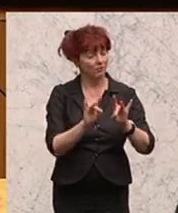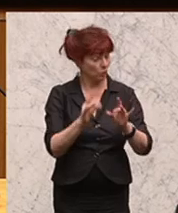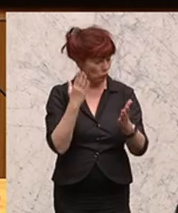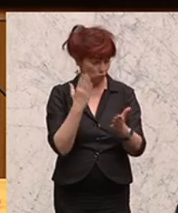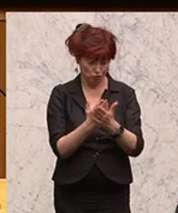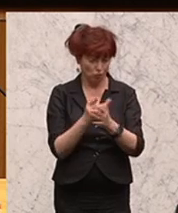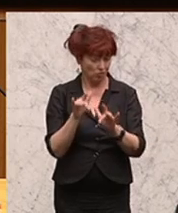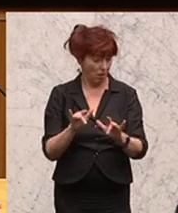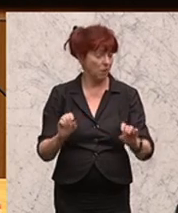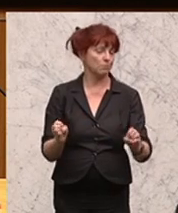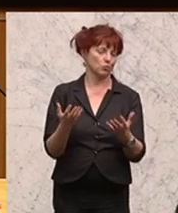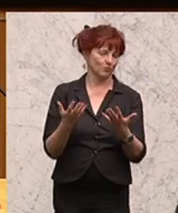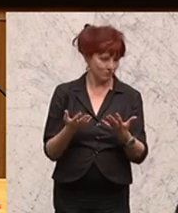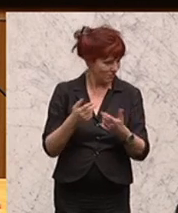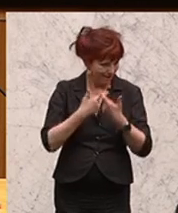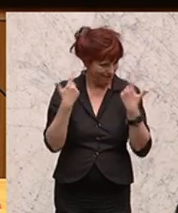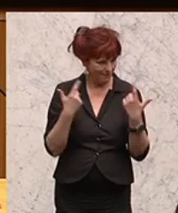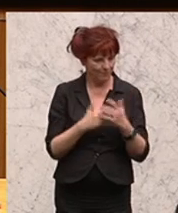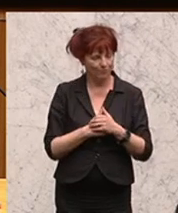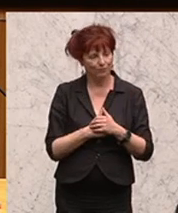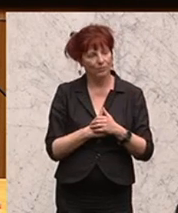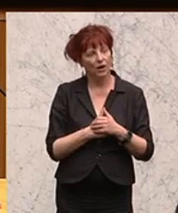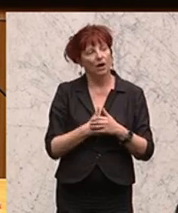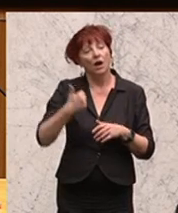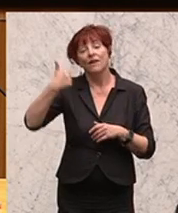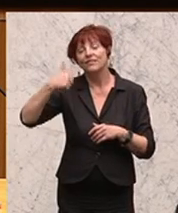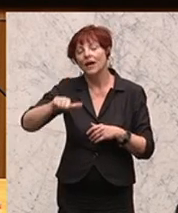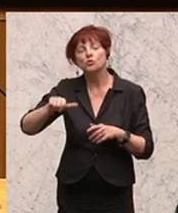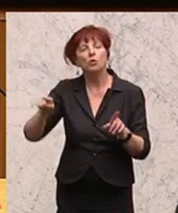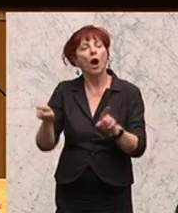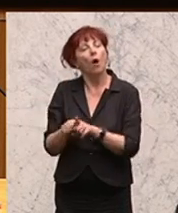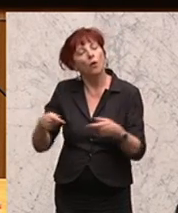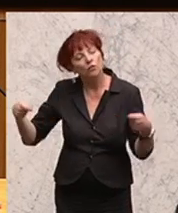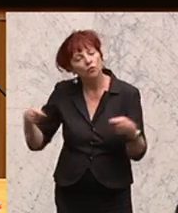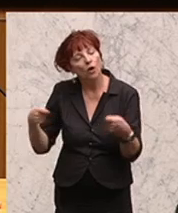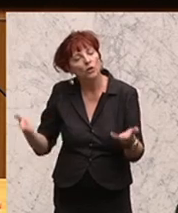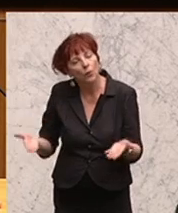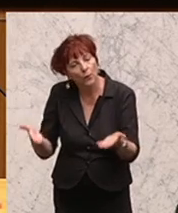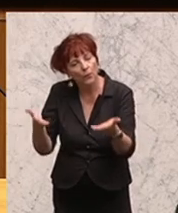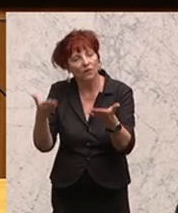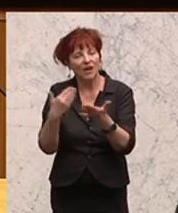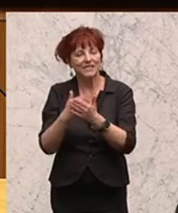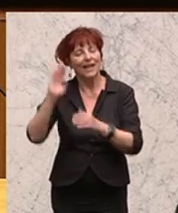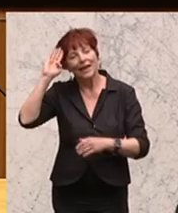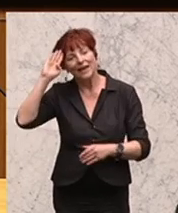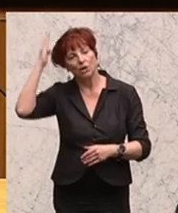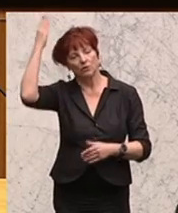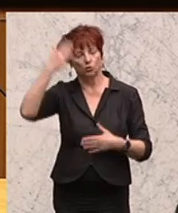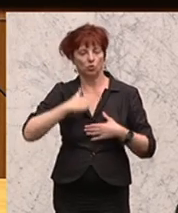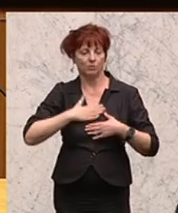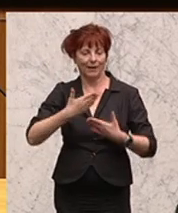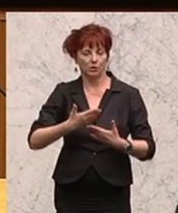eingeleitet. Wir fördern zusätzlich die Innovationsbereitschaft der österreichischen Betriebe durch die Erhöhung